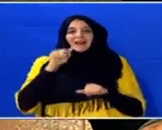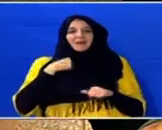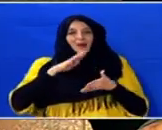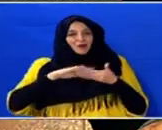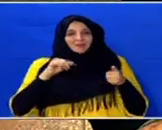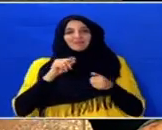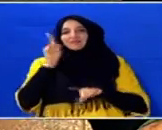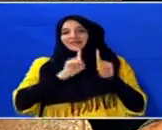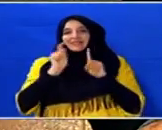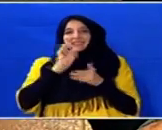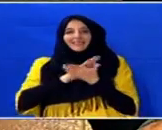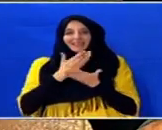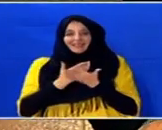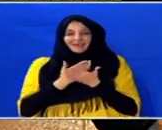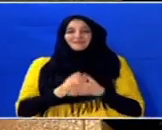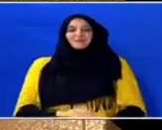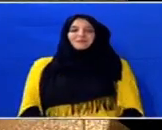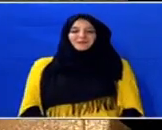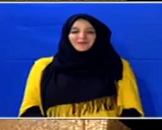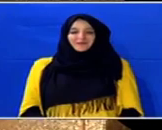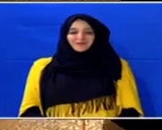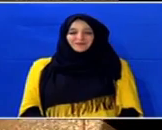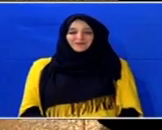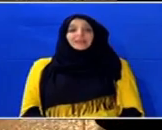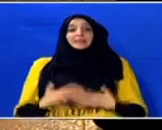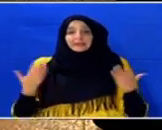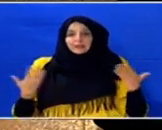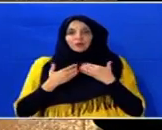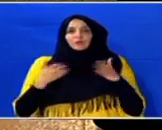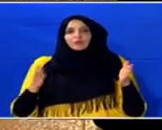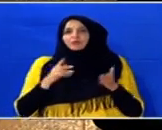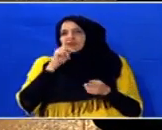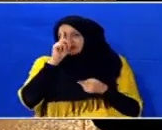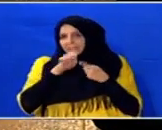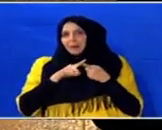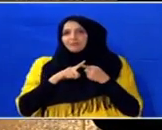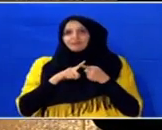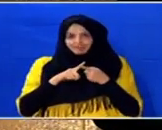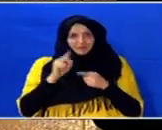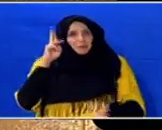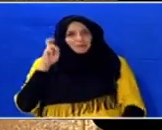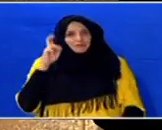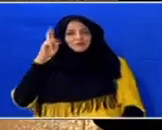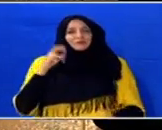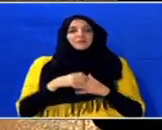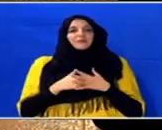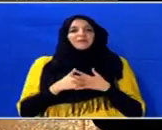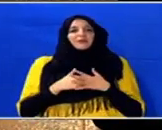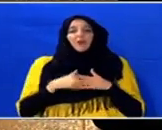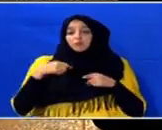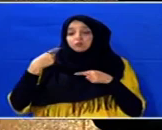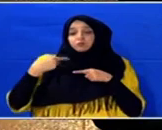الزميلة زينب في لغة الإشارة. بدءا ببدء نبدأ في موضوع هذا اليوم وفي سلسلة